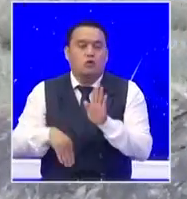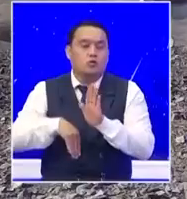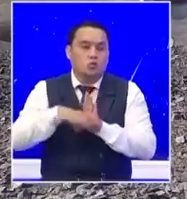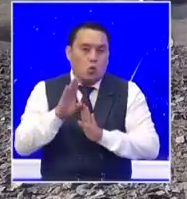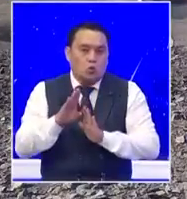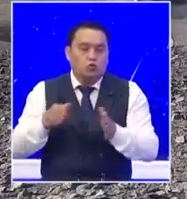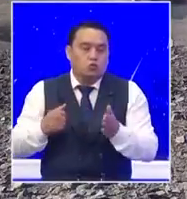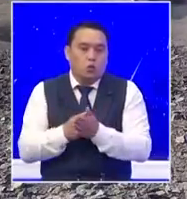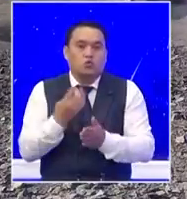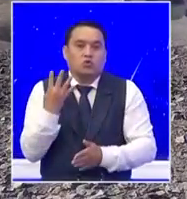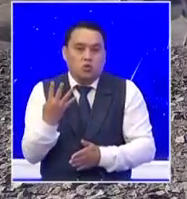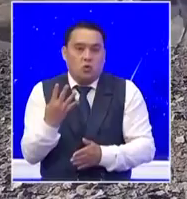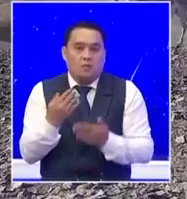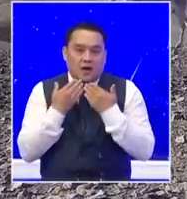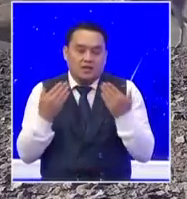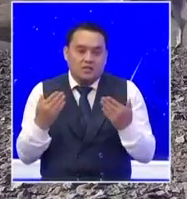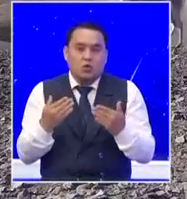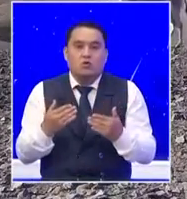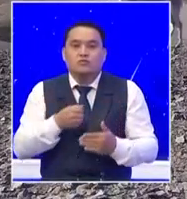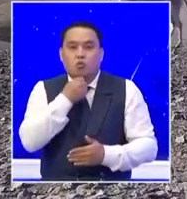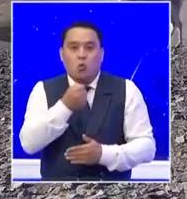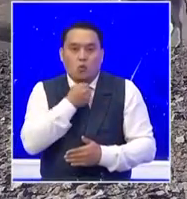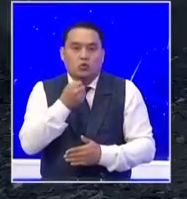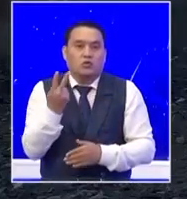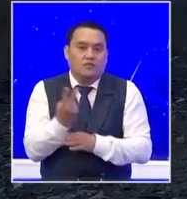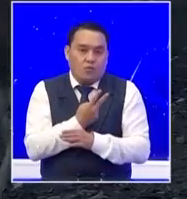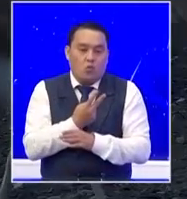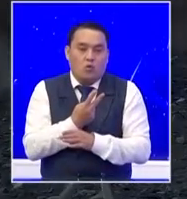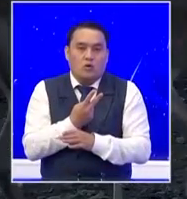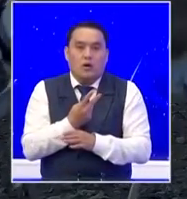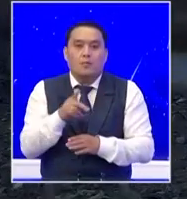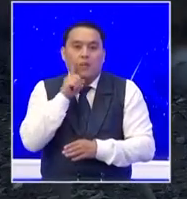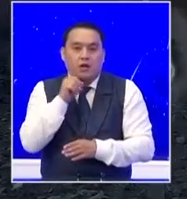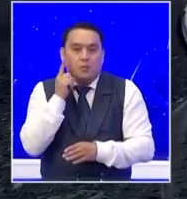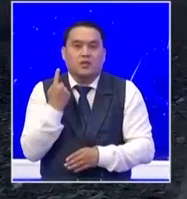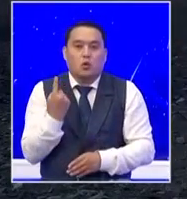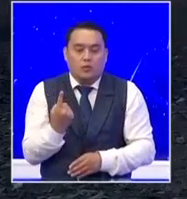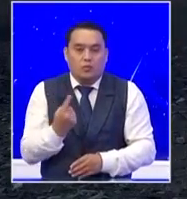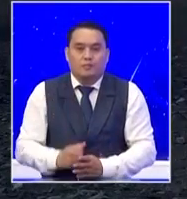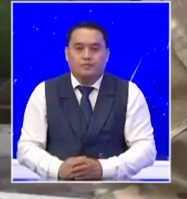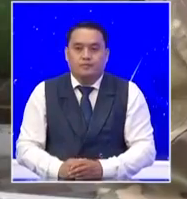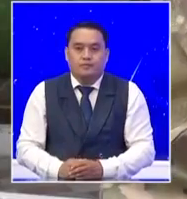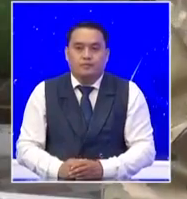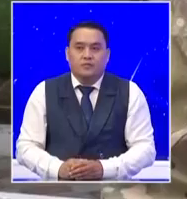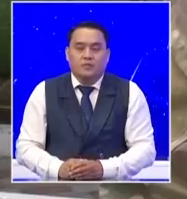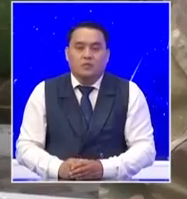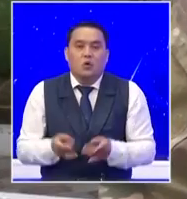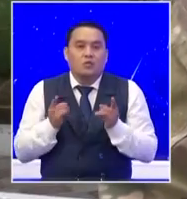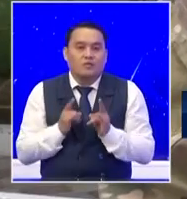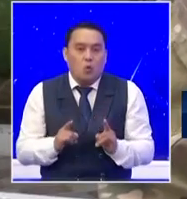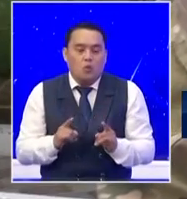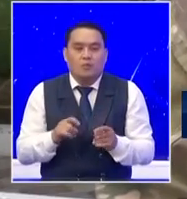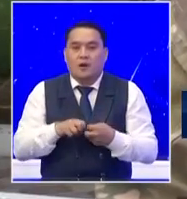приплод достигал 4. В последнее время взрослая самка приносит 2 детенышей, молодые по 1. Воспроизводство у нас не